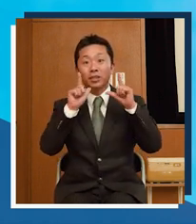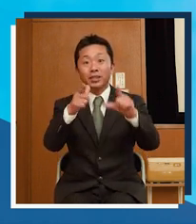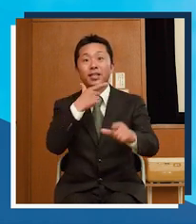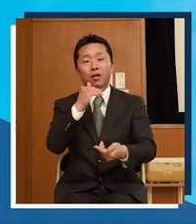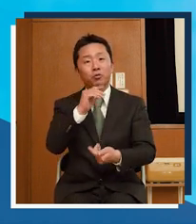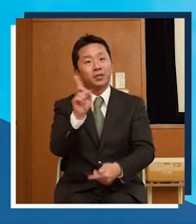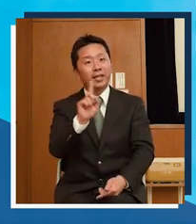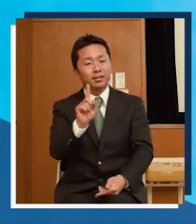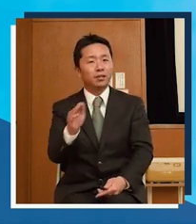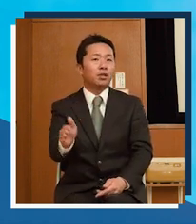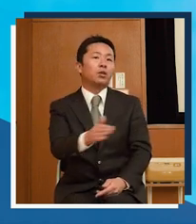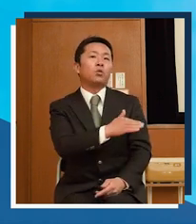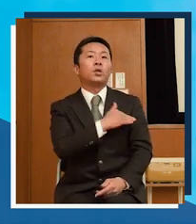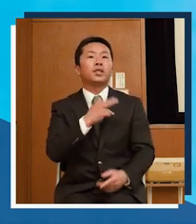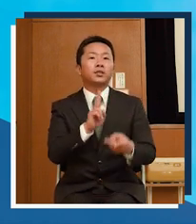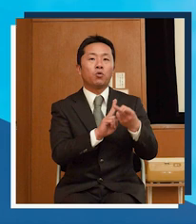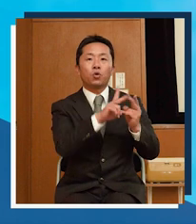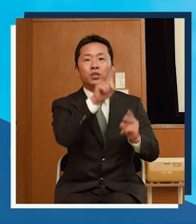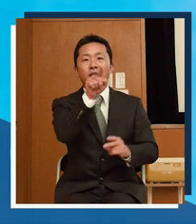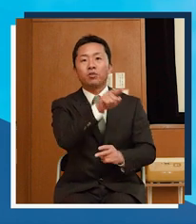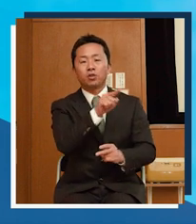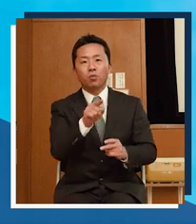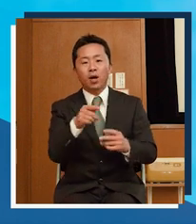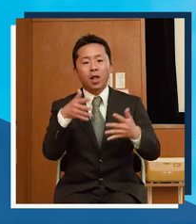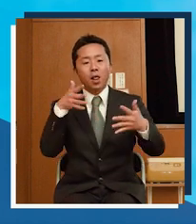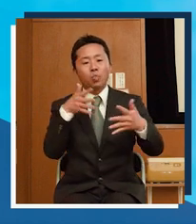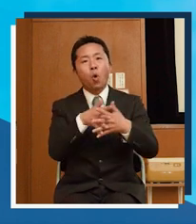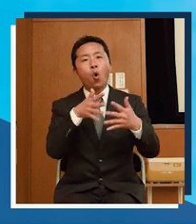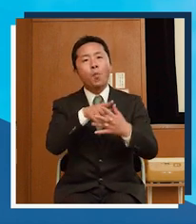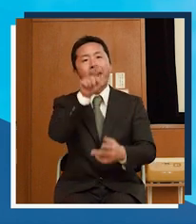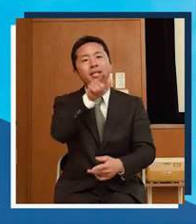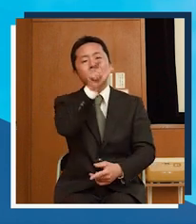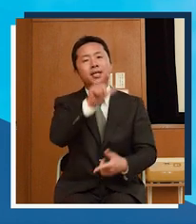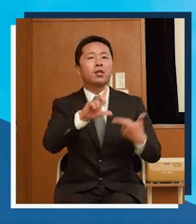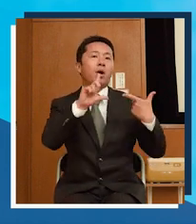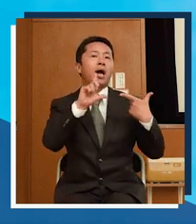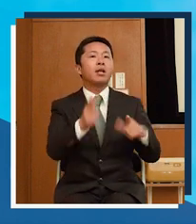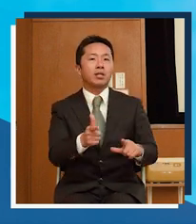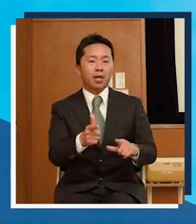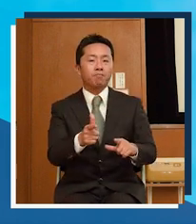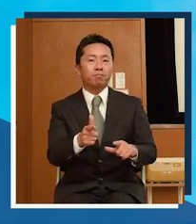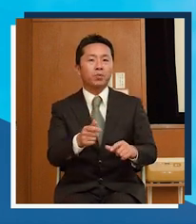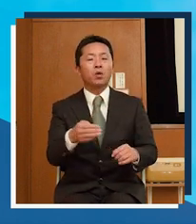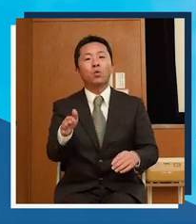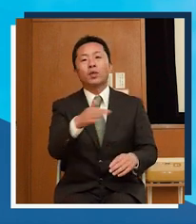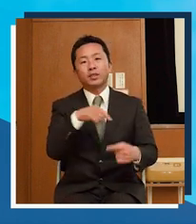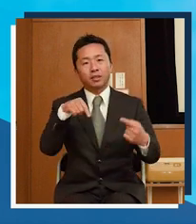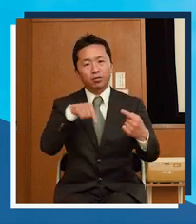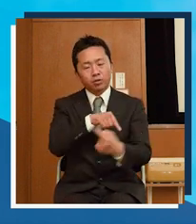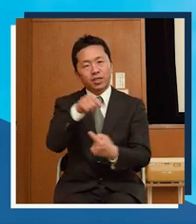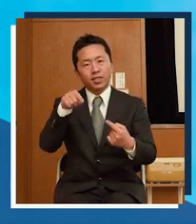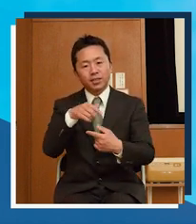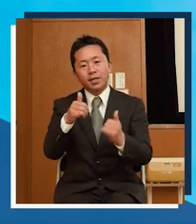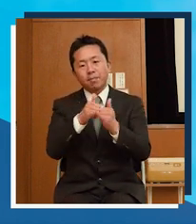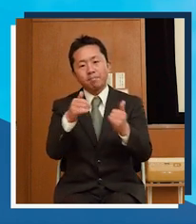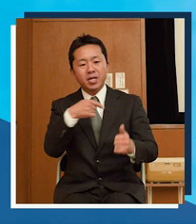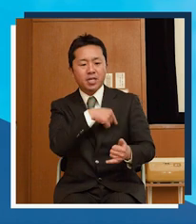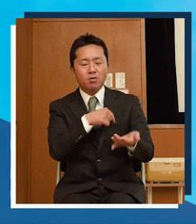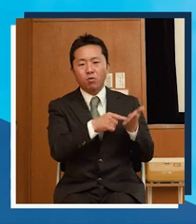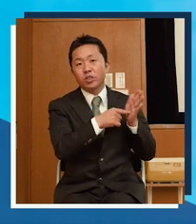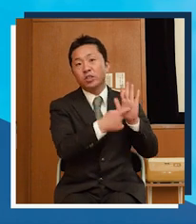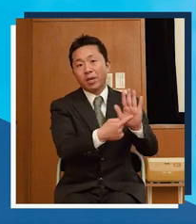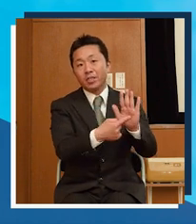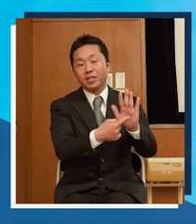は私たちうちのアチは透明人間ではありません私たちは何度も何度も民を示してきたりこうし